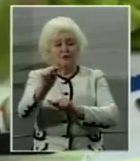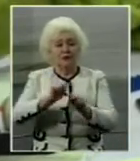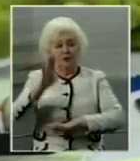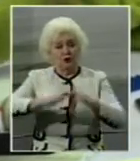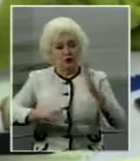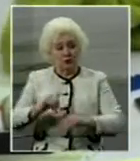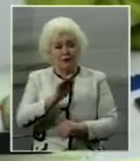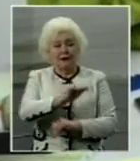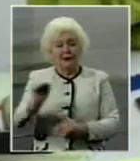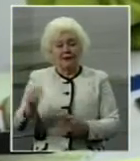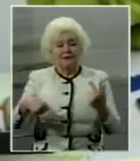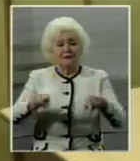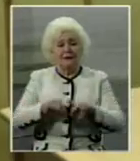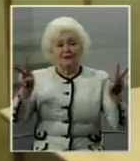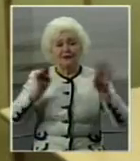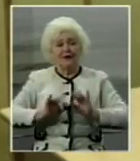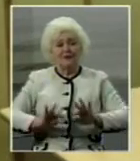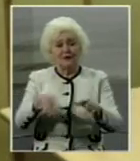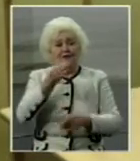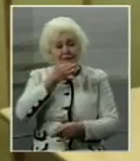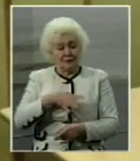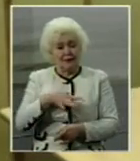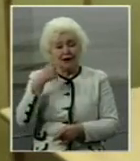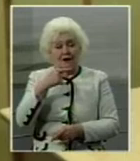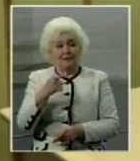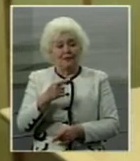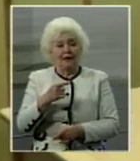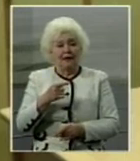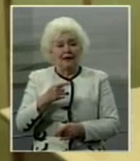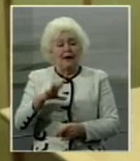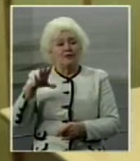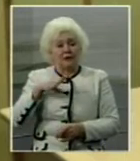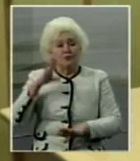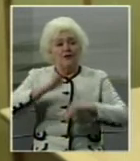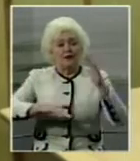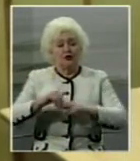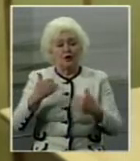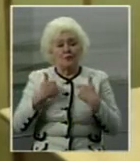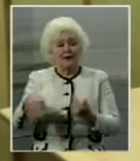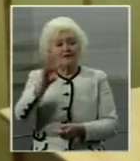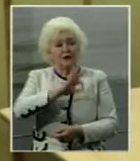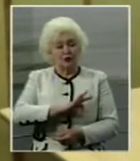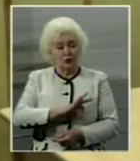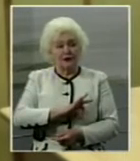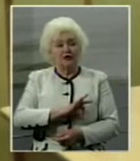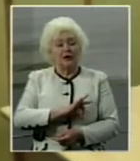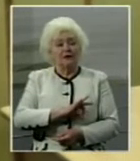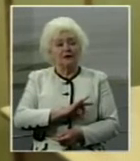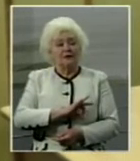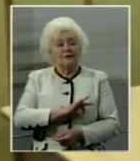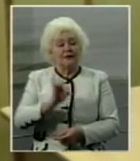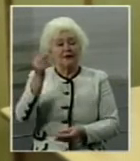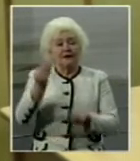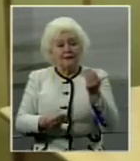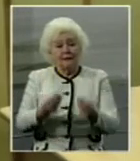практики. Дітям такі вправи подобаються, говорить Зорина. Перебуваючи на практиці, ми використовували рухові